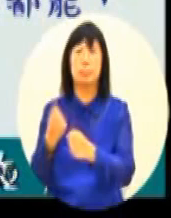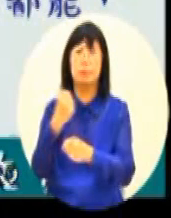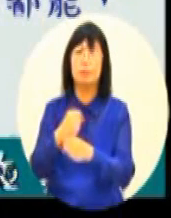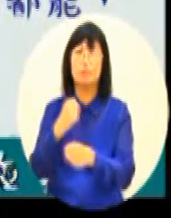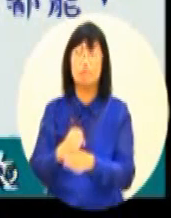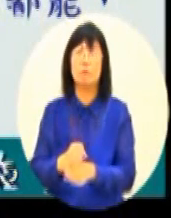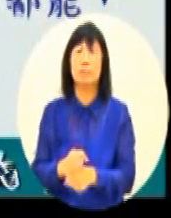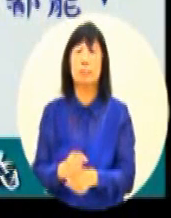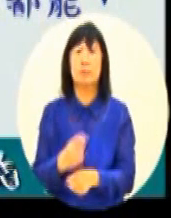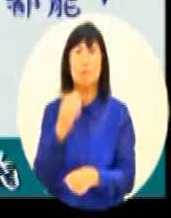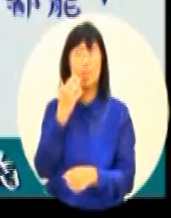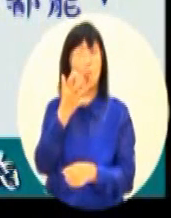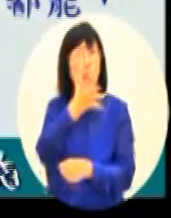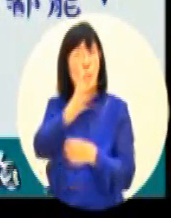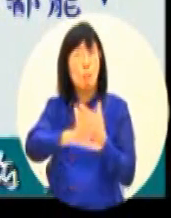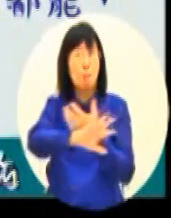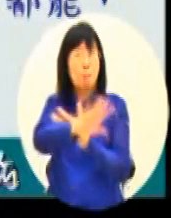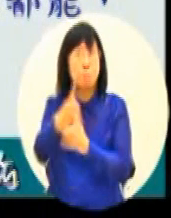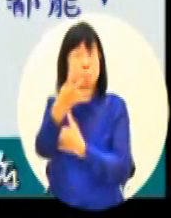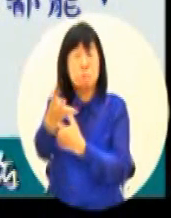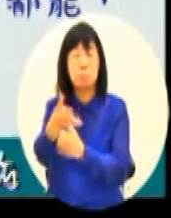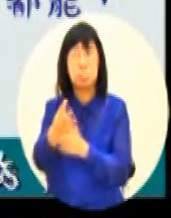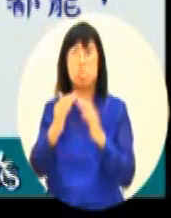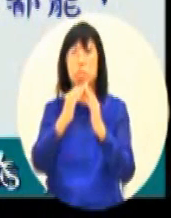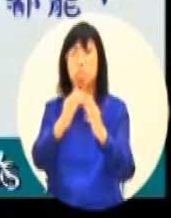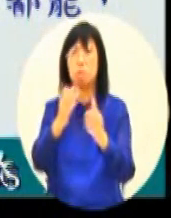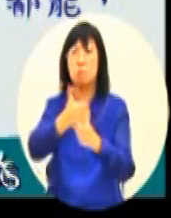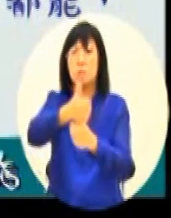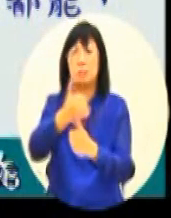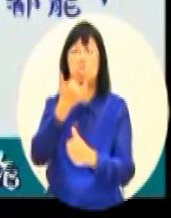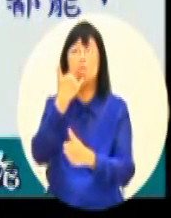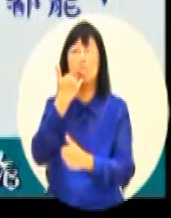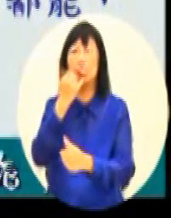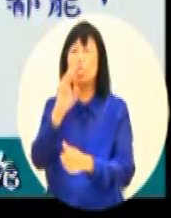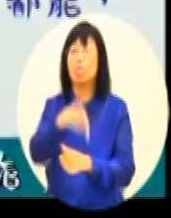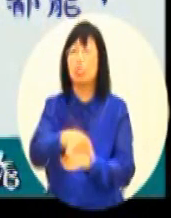他4都能，为什么高雄市不能？